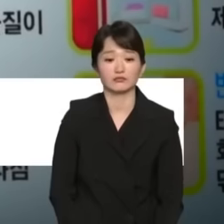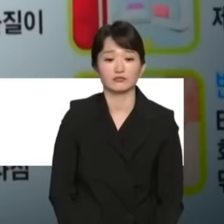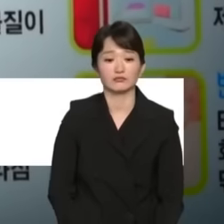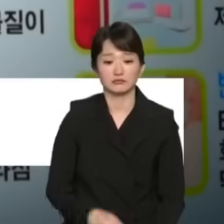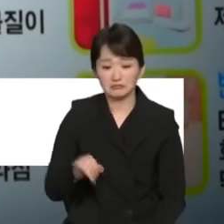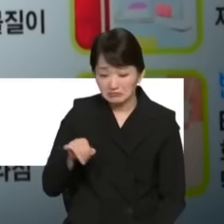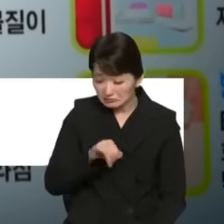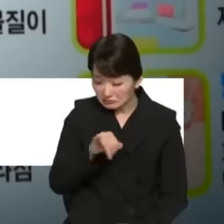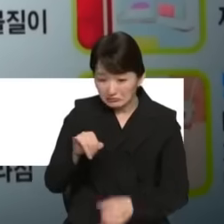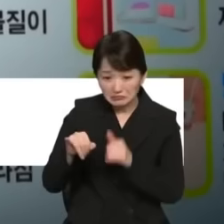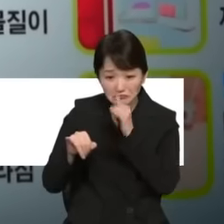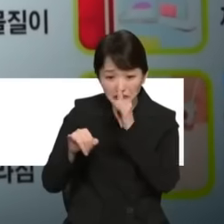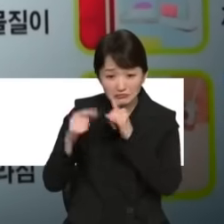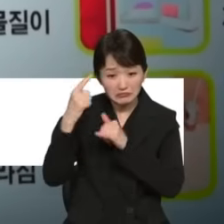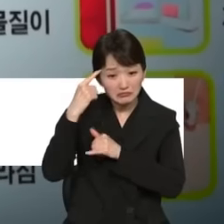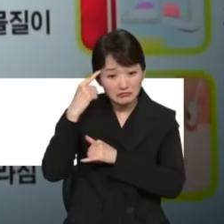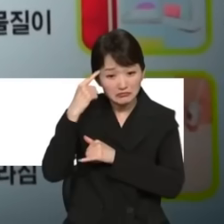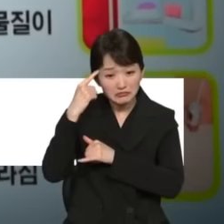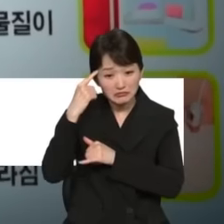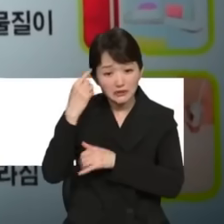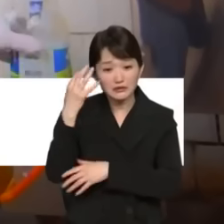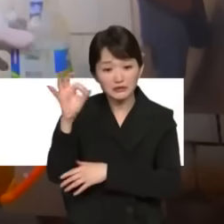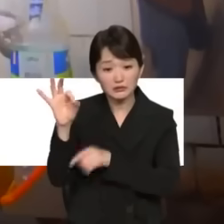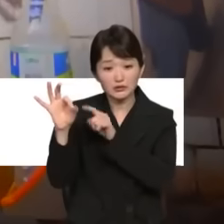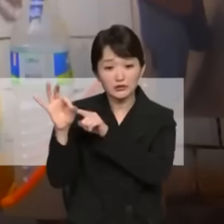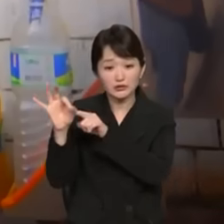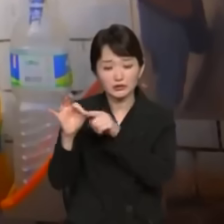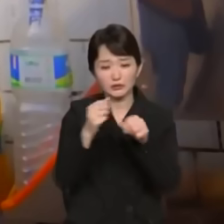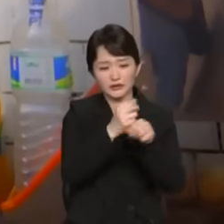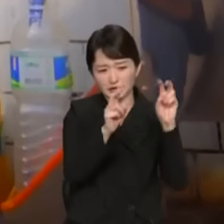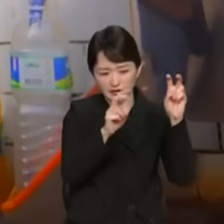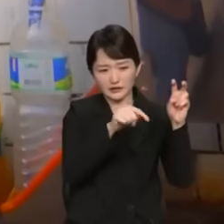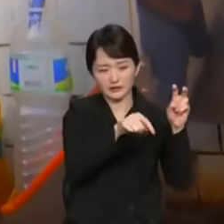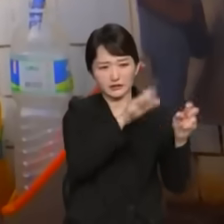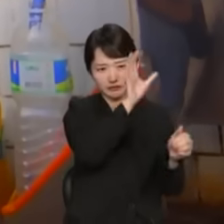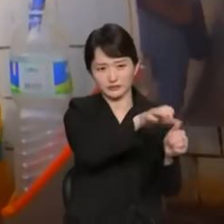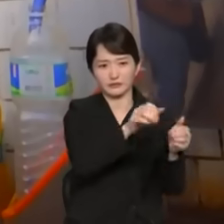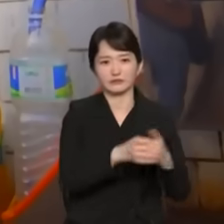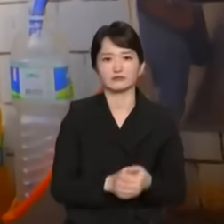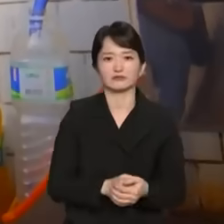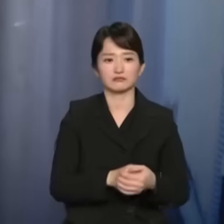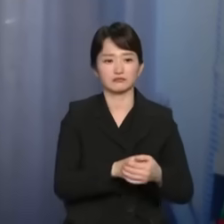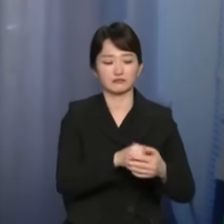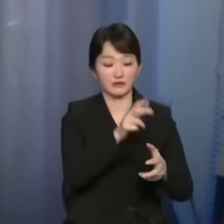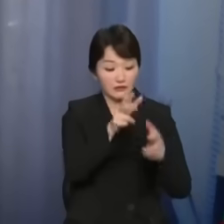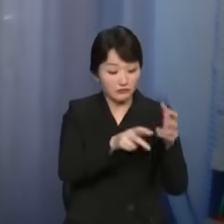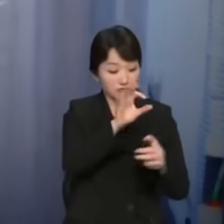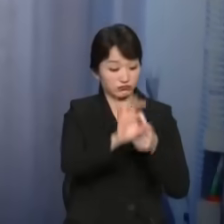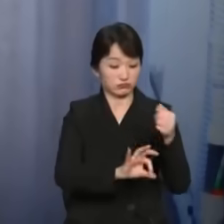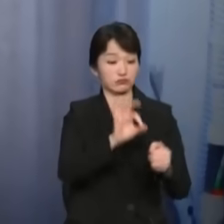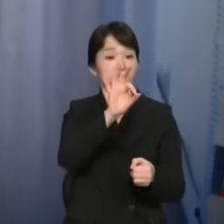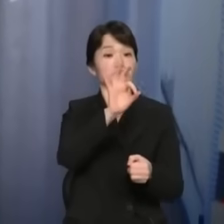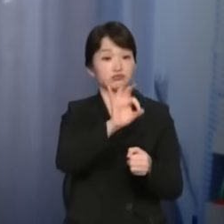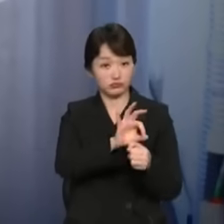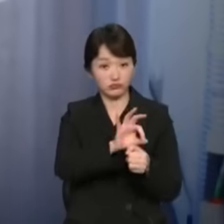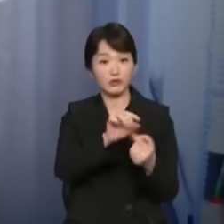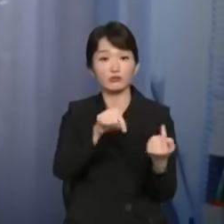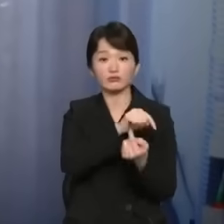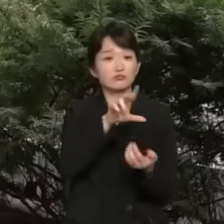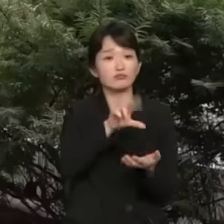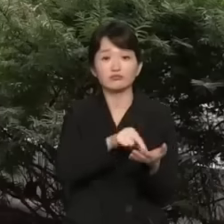있다고 판단 중이 안 된 거네. 그쪽 회사에 살 일이. 10년간 사업을 이어왔지만 큰 문제가 없었다고도